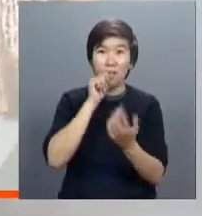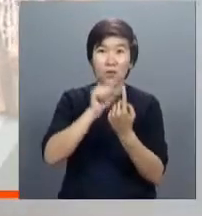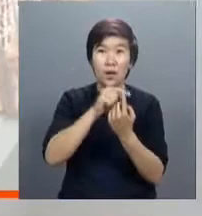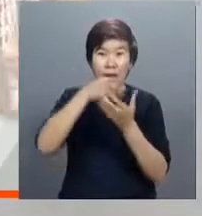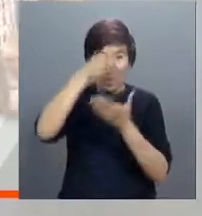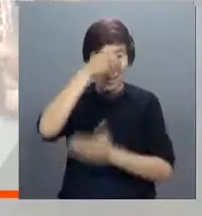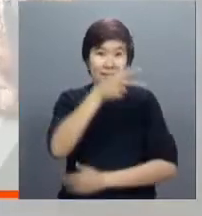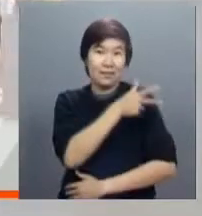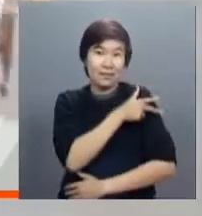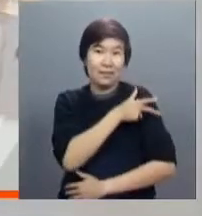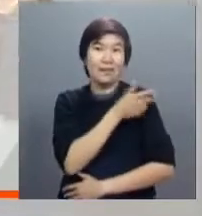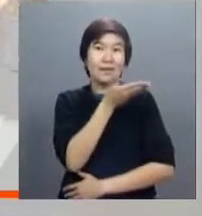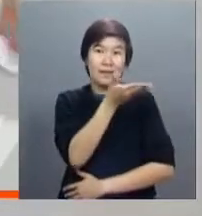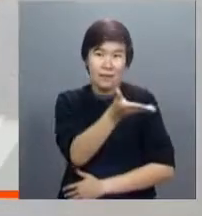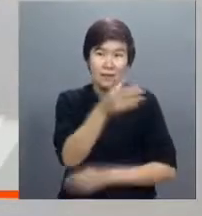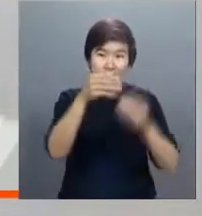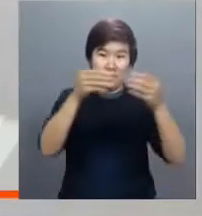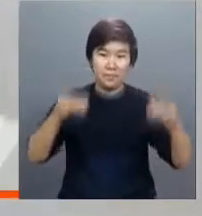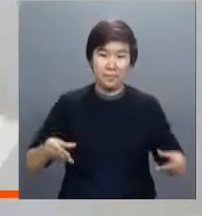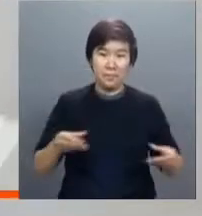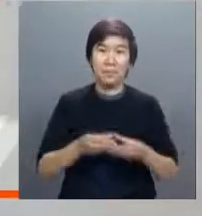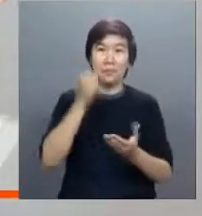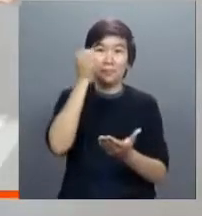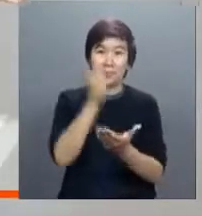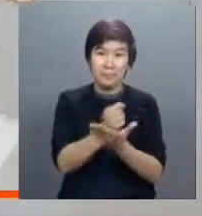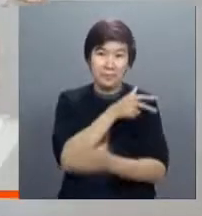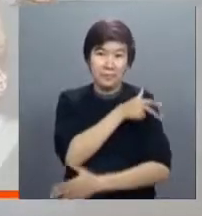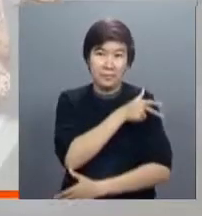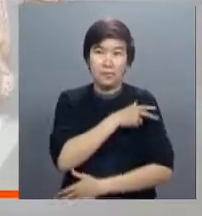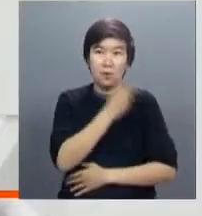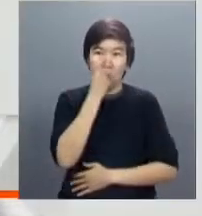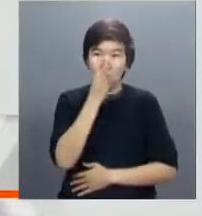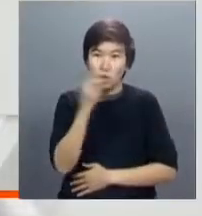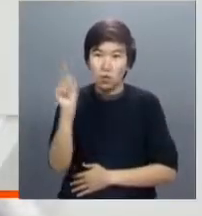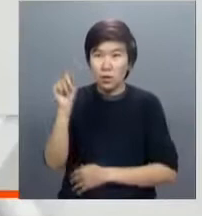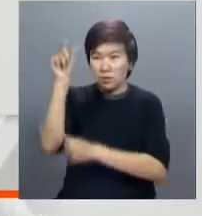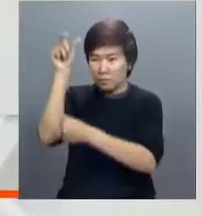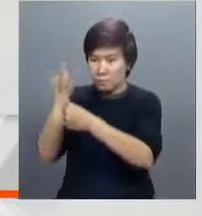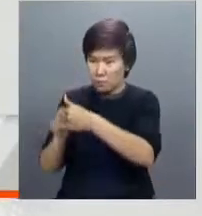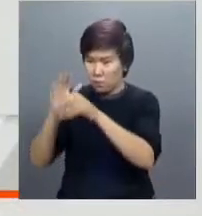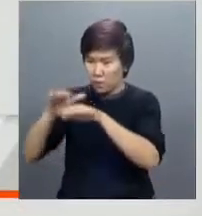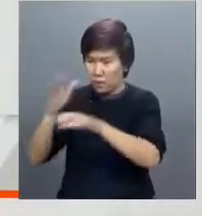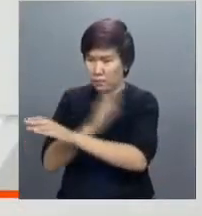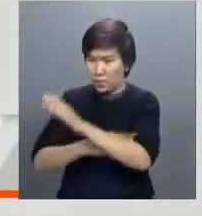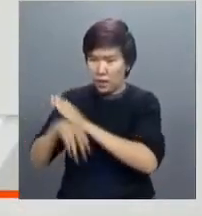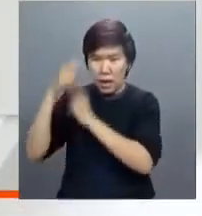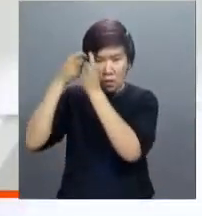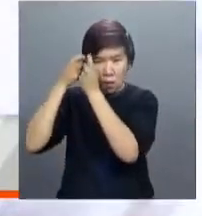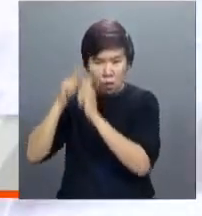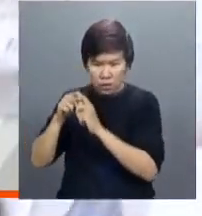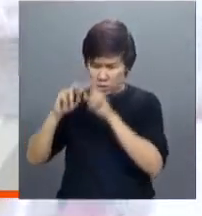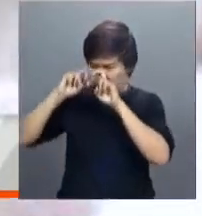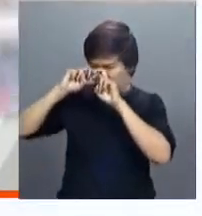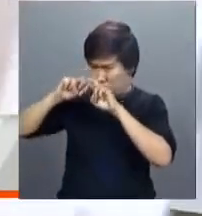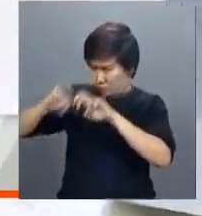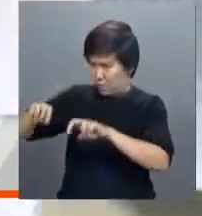รรณสอนต้องลงลึกมากกว่าเทคนิควิเคราะห์ลายเส้นเด็กออทิสติกเป็นงานวิจัยหวังให้การแพทย์ได้ใช้วินิจฉัยอาการด้วย